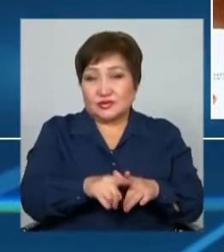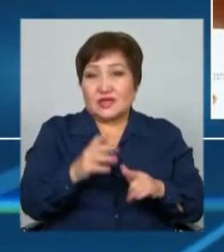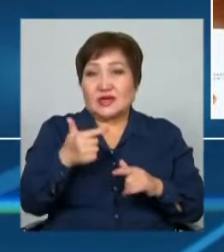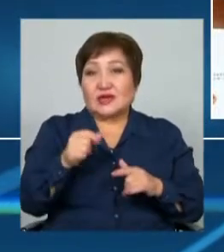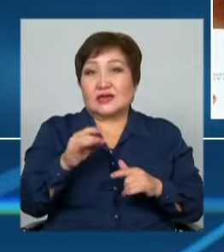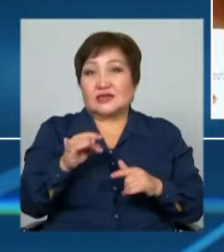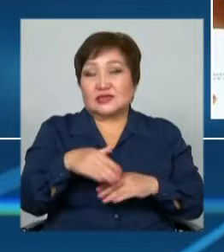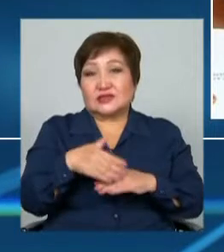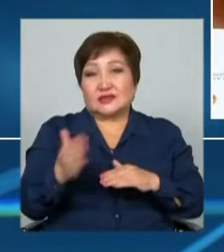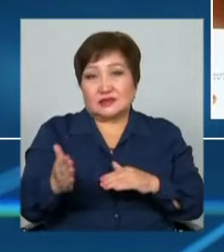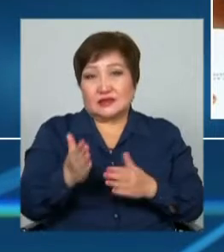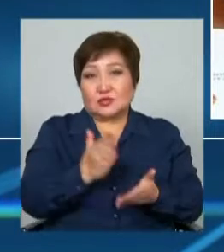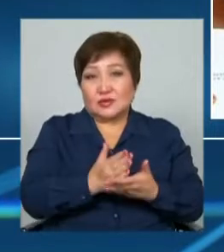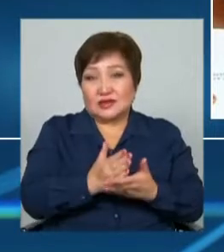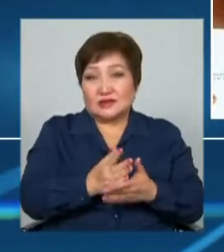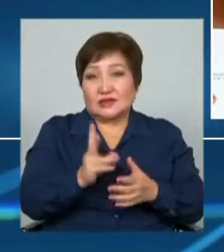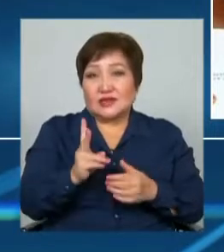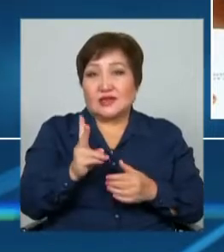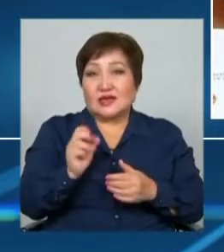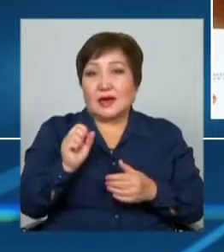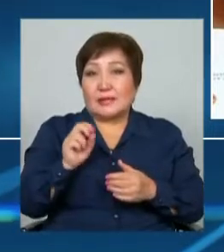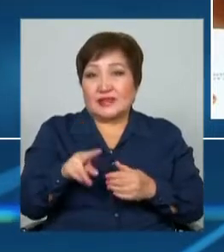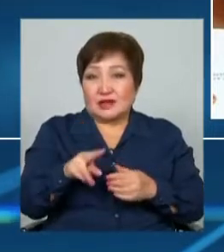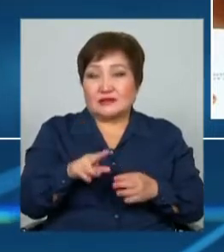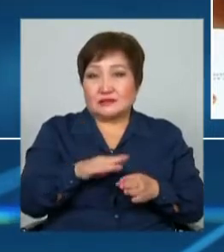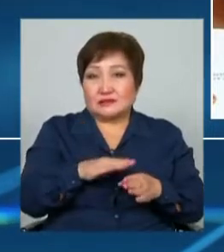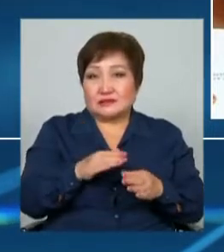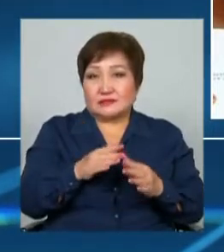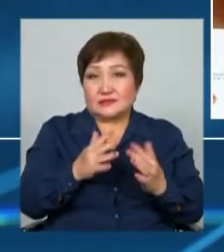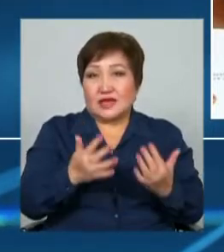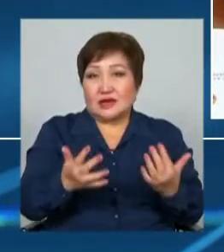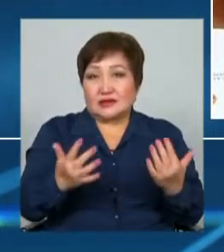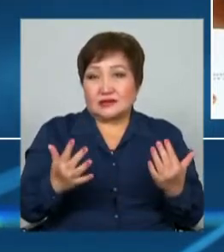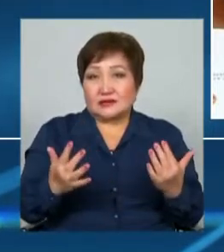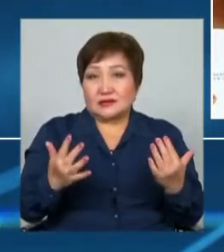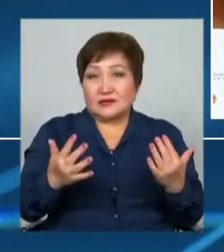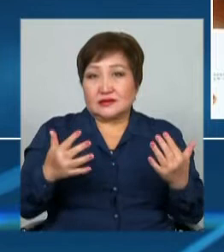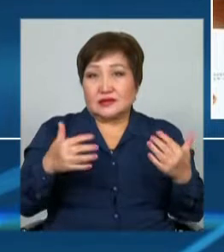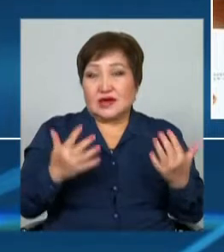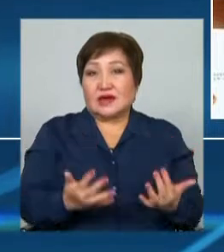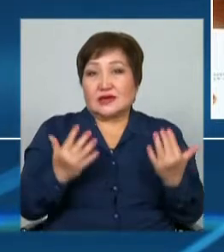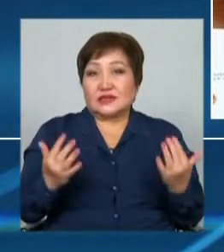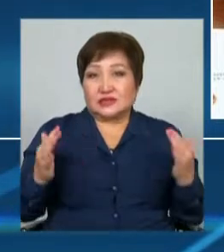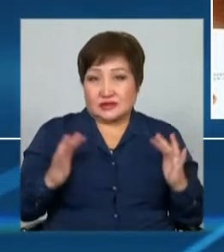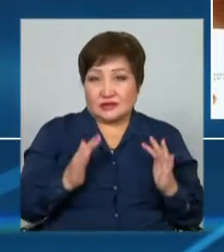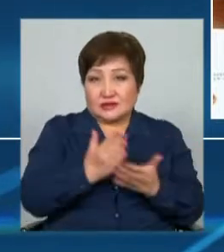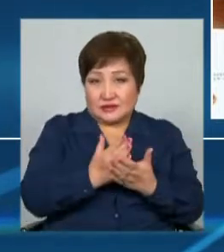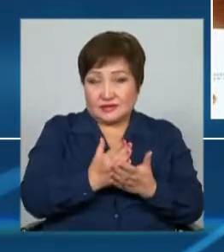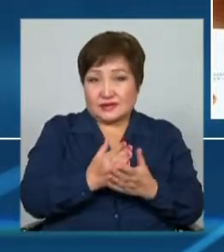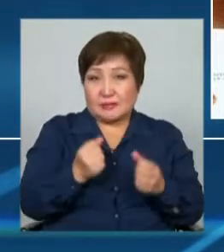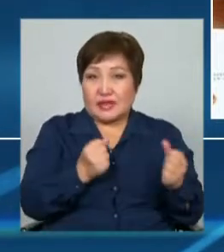тұрған капитальное ограждение дейміз, бетонное, сол бойынша тағы да сот болып отыр, снос туралы.